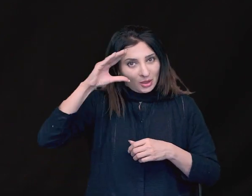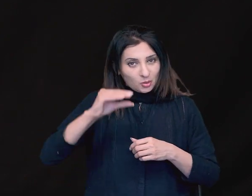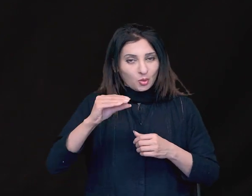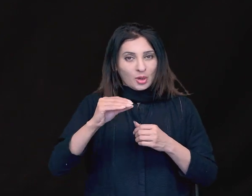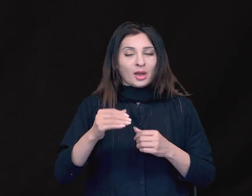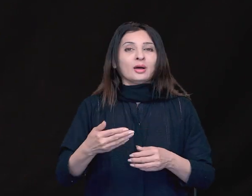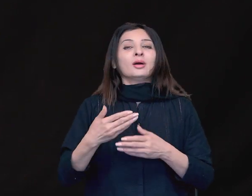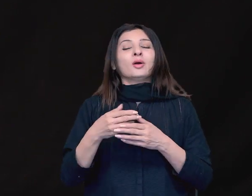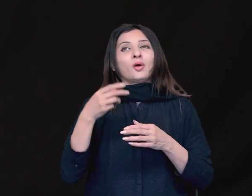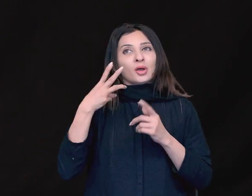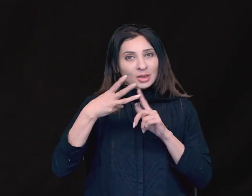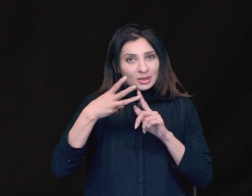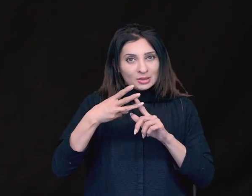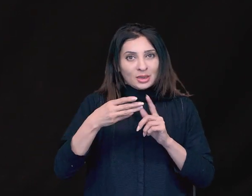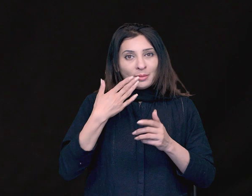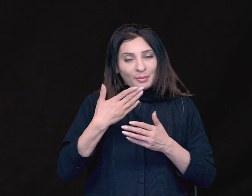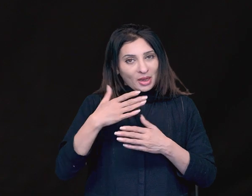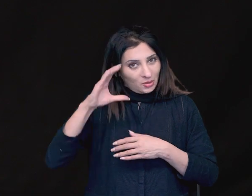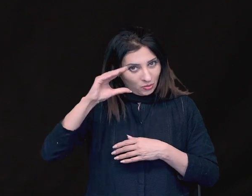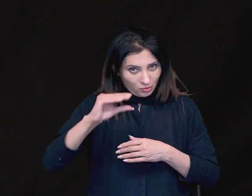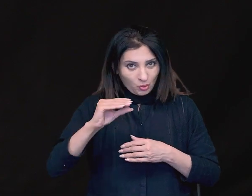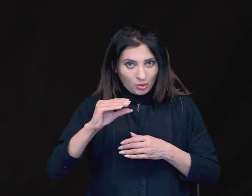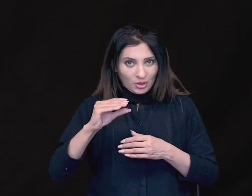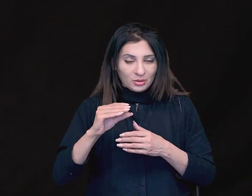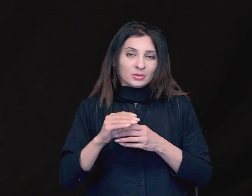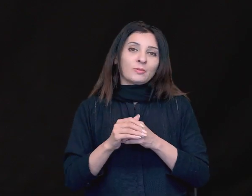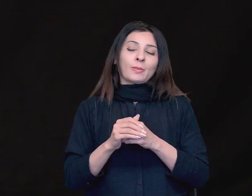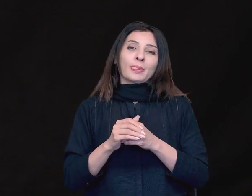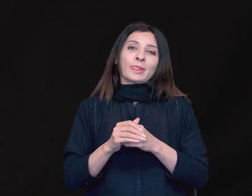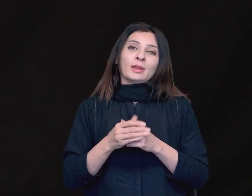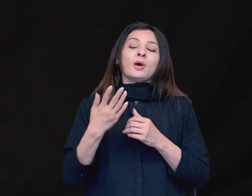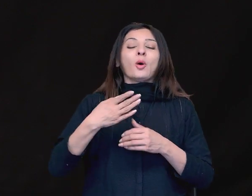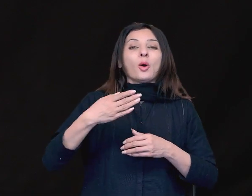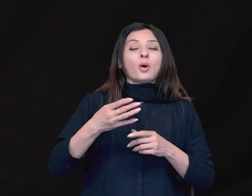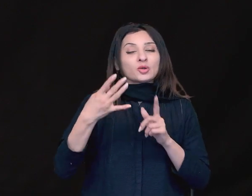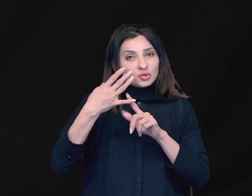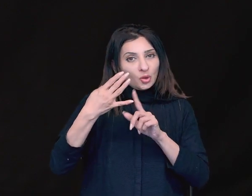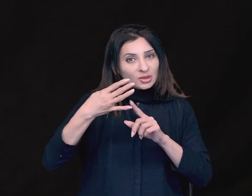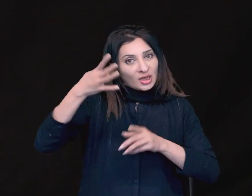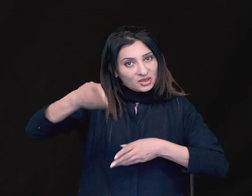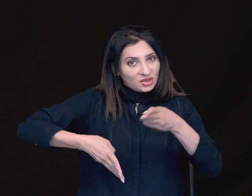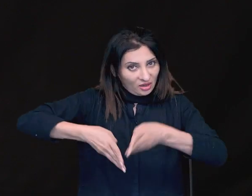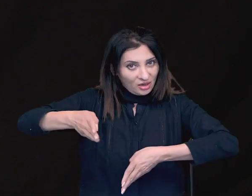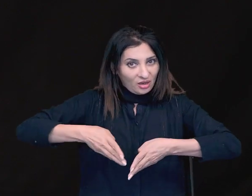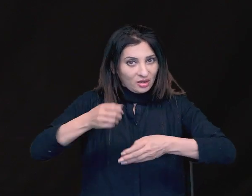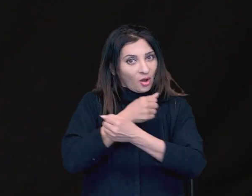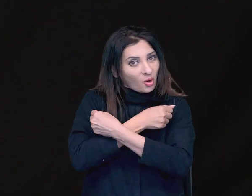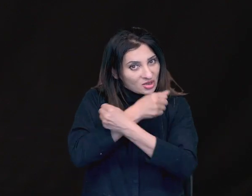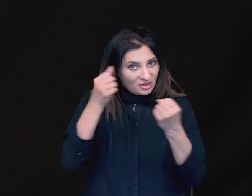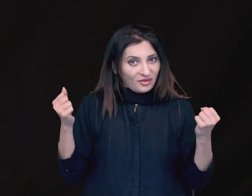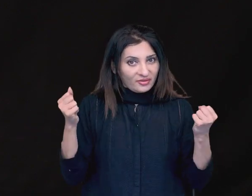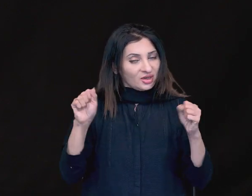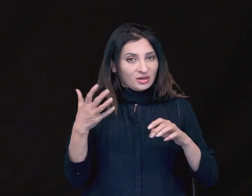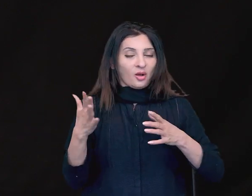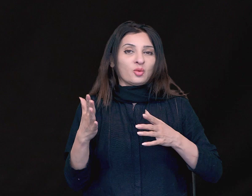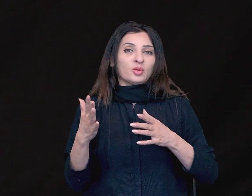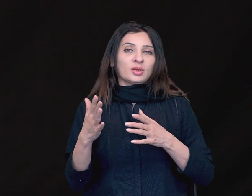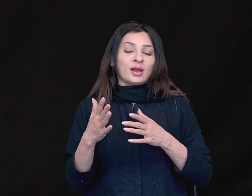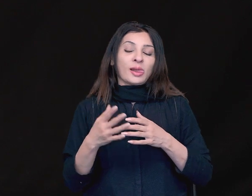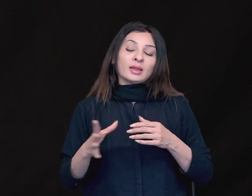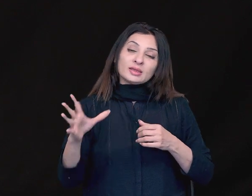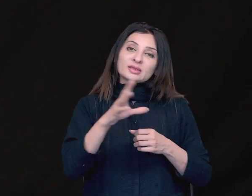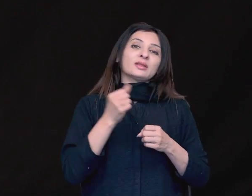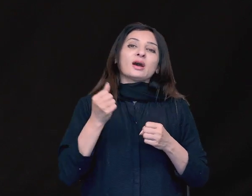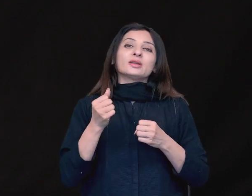وجہ سے آگاہی نہیں ہو سکتی، اور موبلٹی اور سیفٹی، یہ وہ سارے فیکٹرز ہیں جو کہ ہماری عورتوں